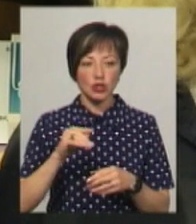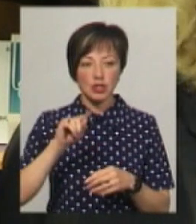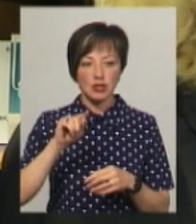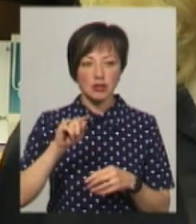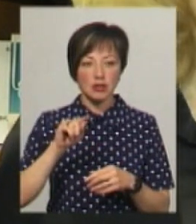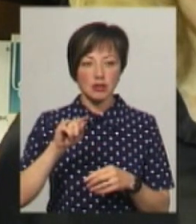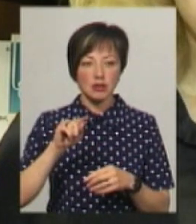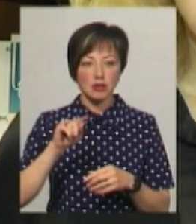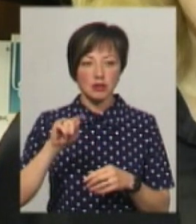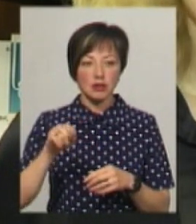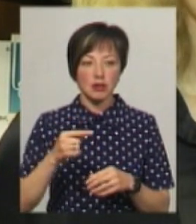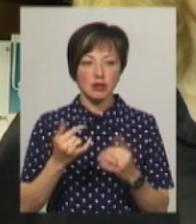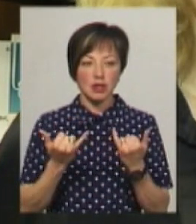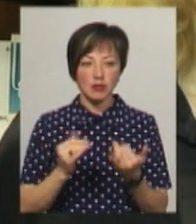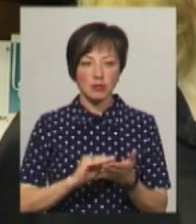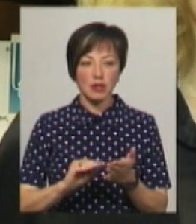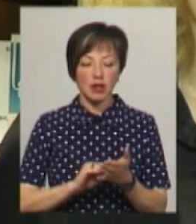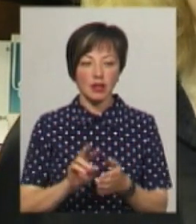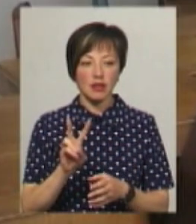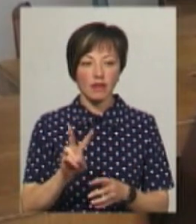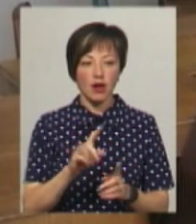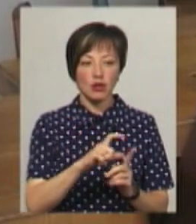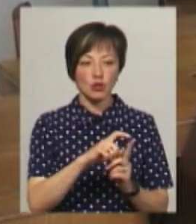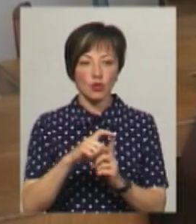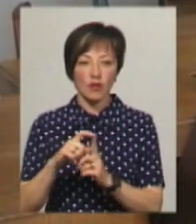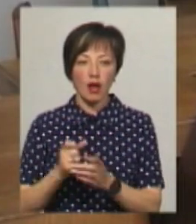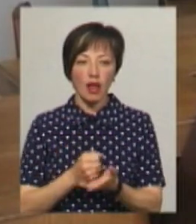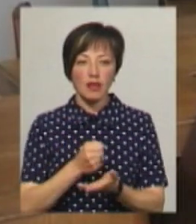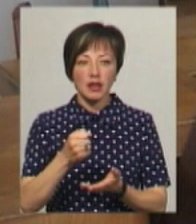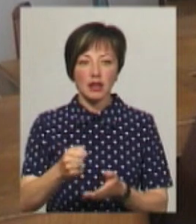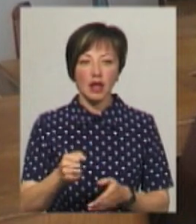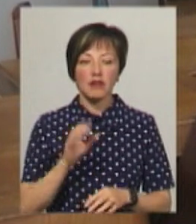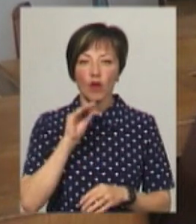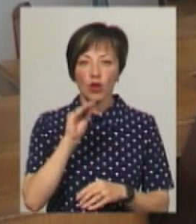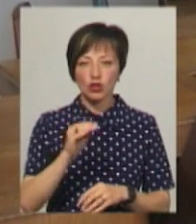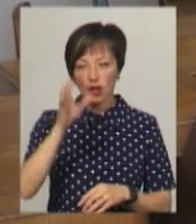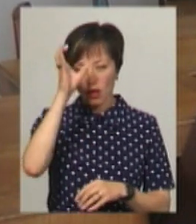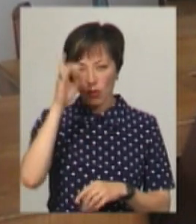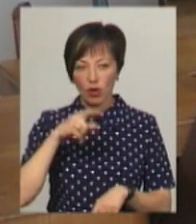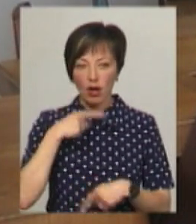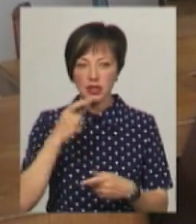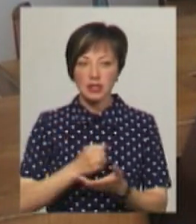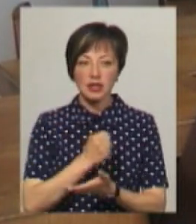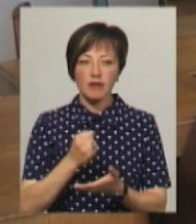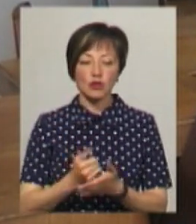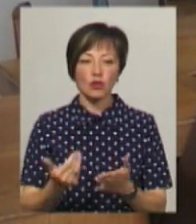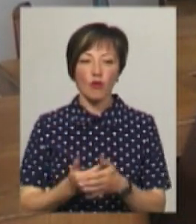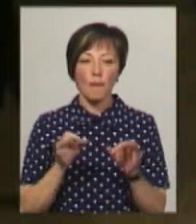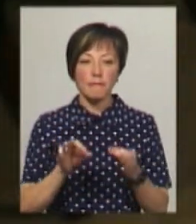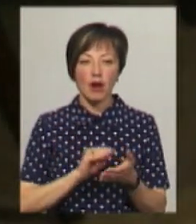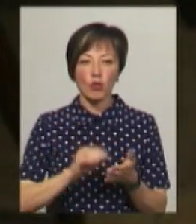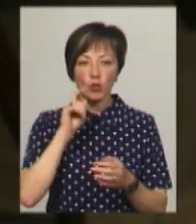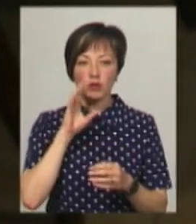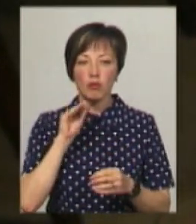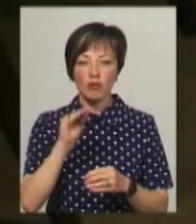апостроф, зараз буде писатись як два слова. Кандидат філологічних наук Олеся Місінкевич каже, затвердження нового правопису української